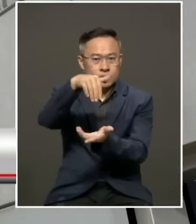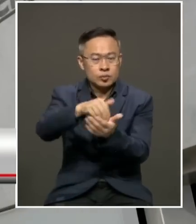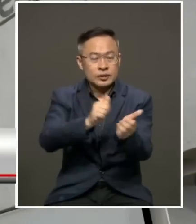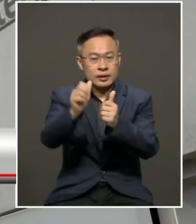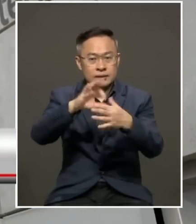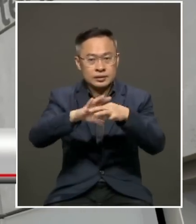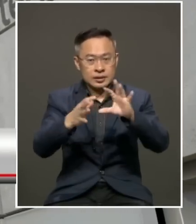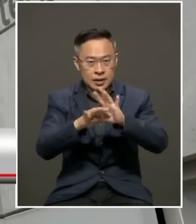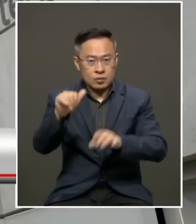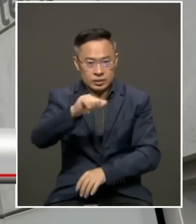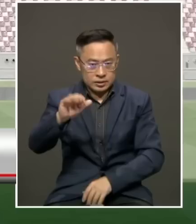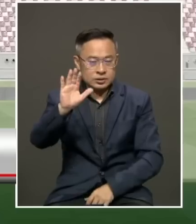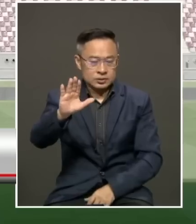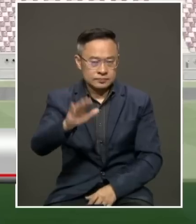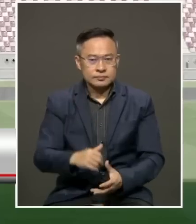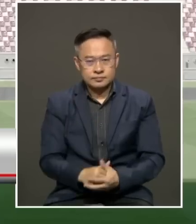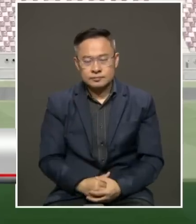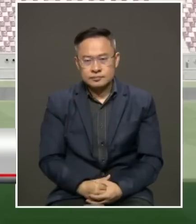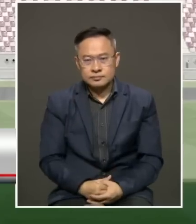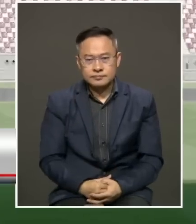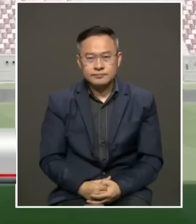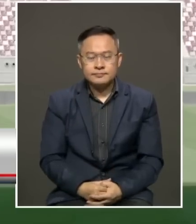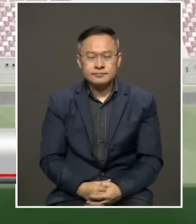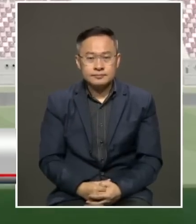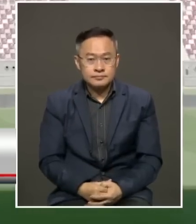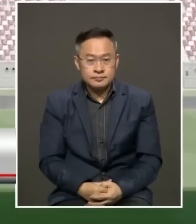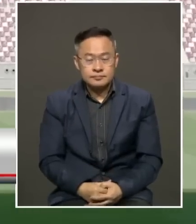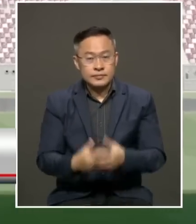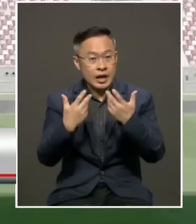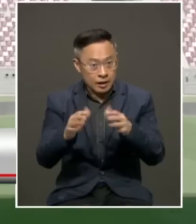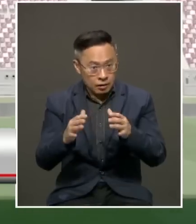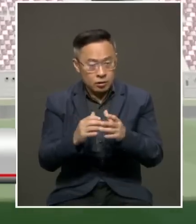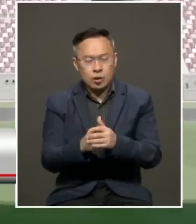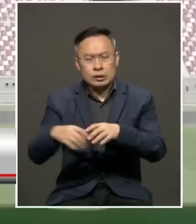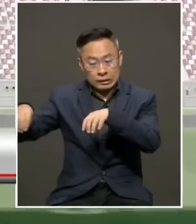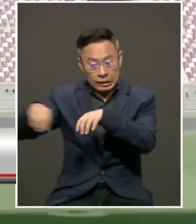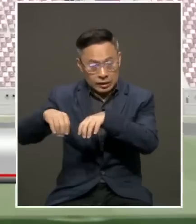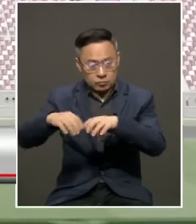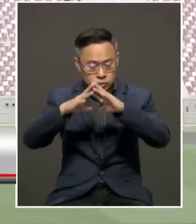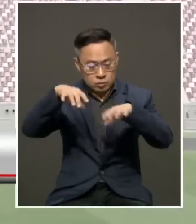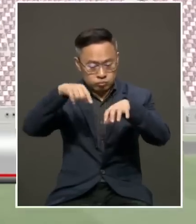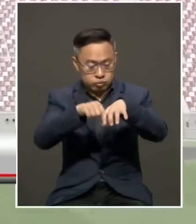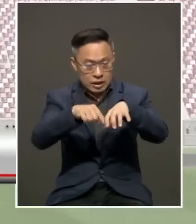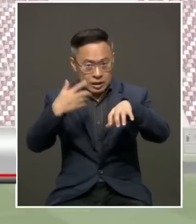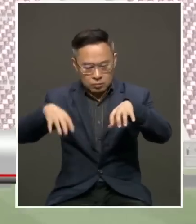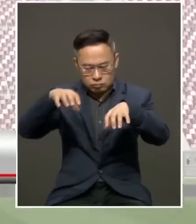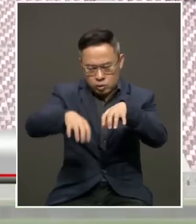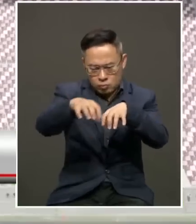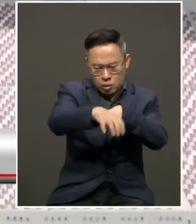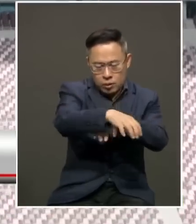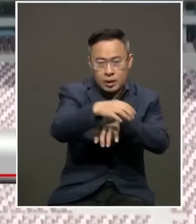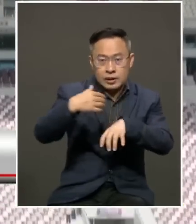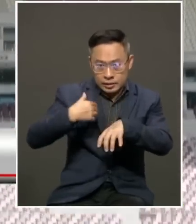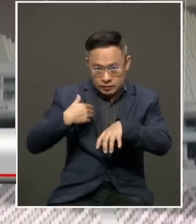เอเชียนเกมส์ในปี 2006นู้นนะคะนอกจากนี้ค่ะข้างๆของสนามคาลิฟา International